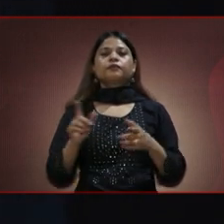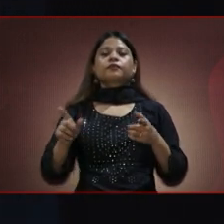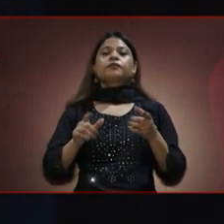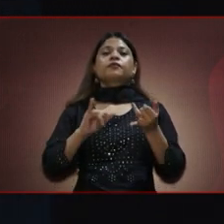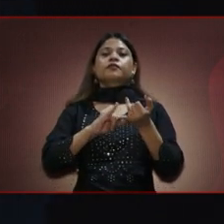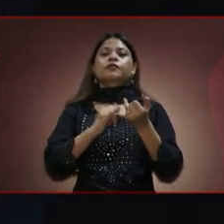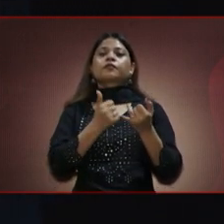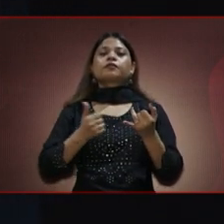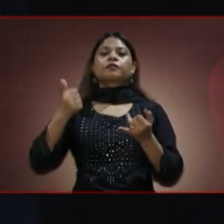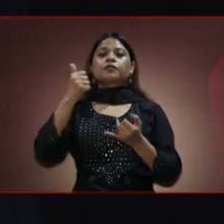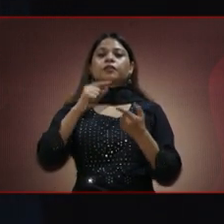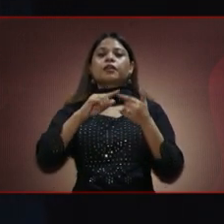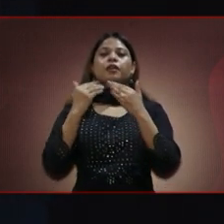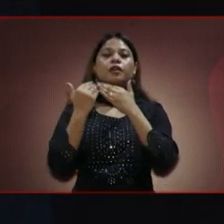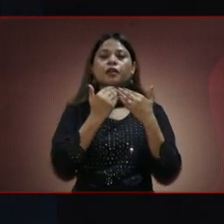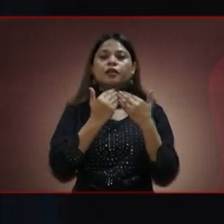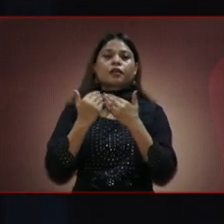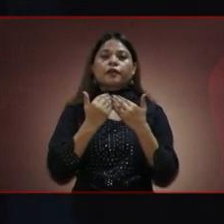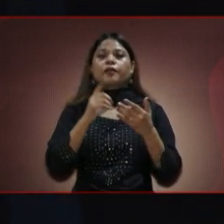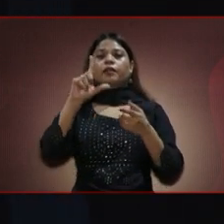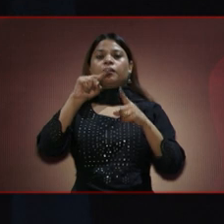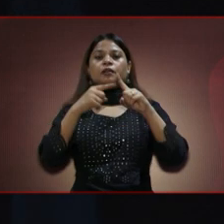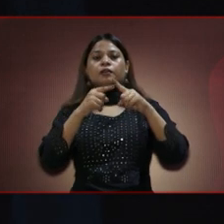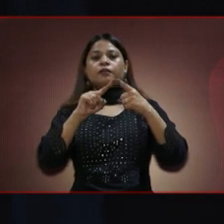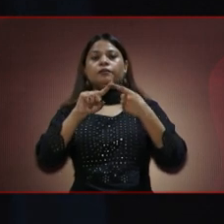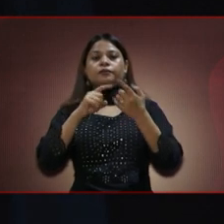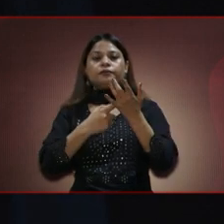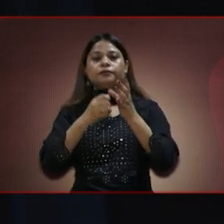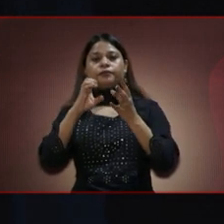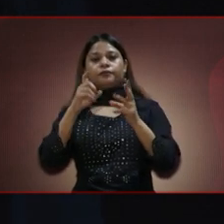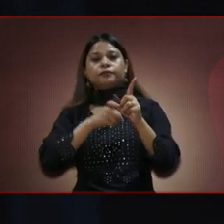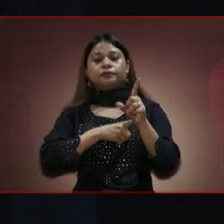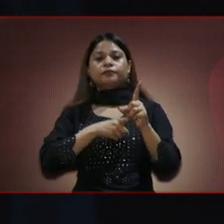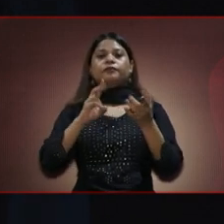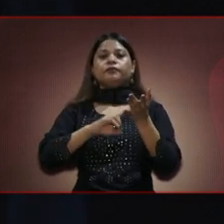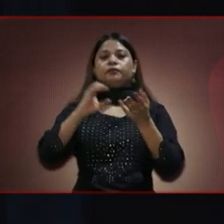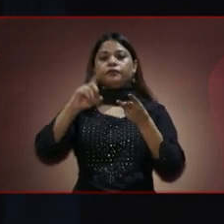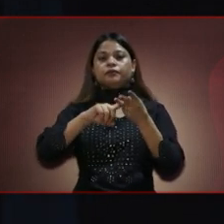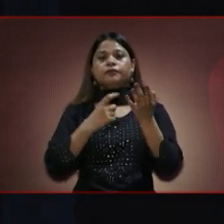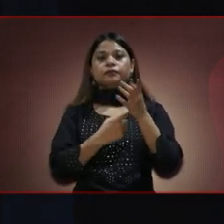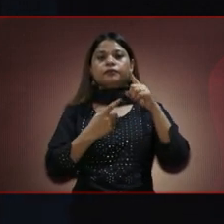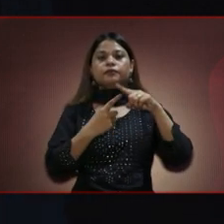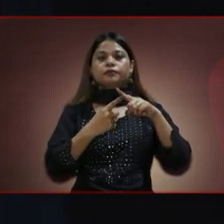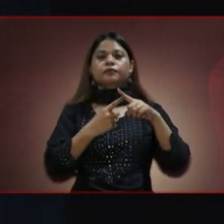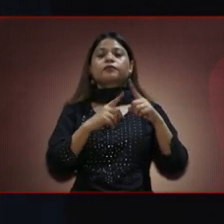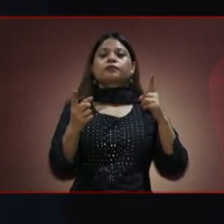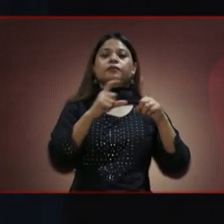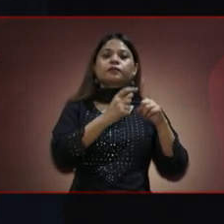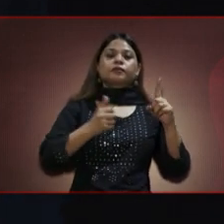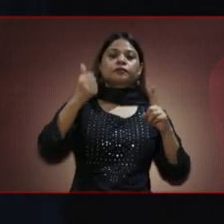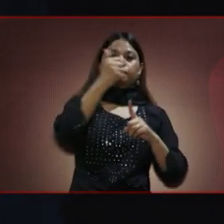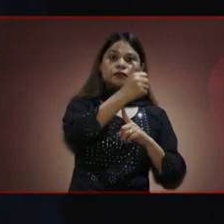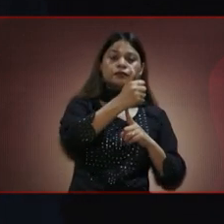स्कूल एजुकेशन एंड लिटरेसी रिस्पेक्टेड श्री संजय कुमार जी, डायरेक्टर NCERT Professor D.P. Saklani